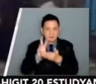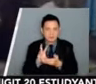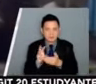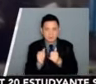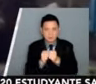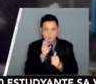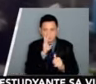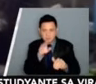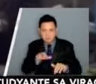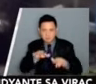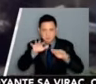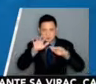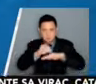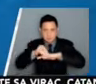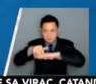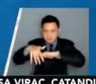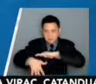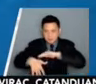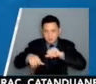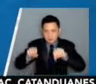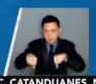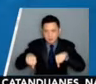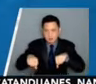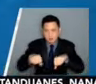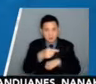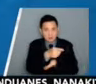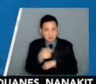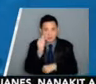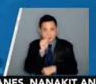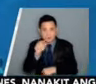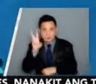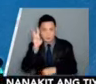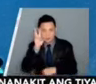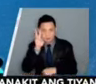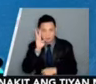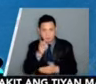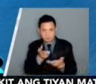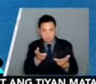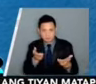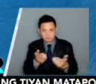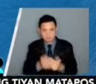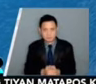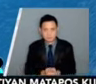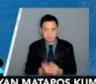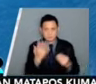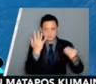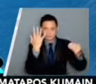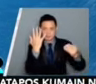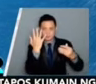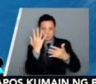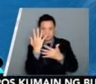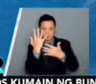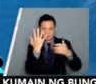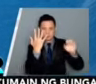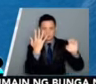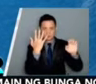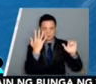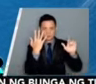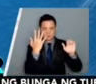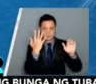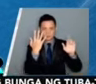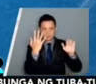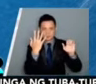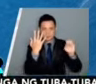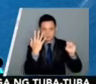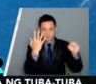o landslide. Kaya maging alerto, mga kapuso. Easter list naman ang mga magbibigay ngayong araw ng mataas na tsansa ng ulan sa